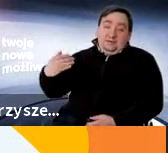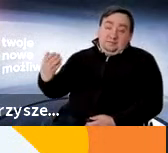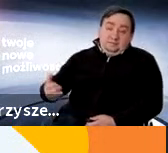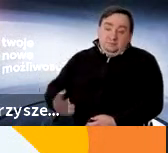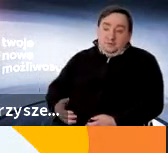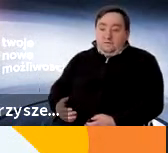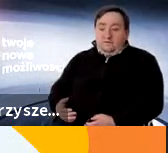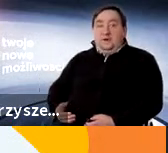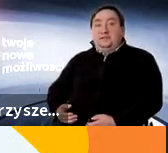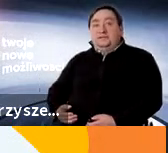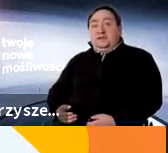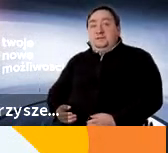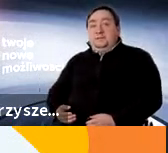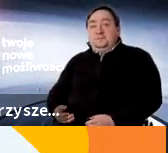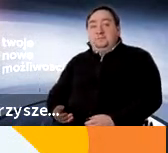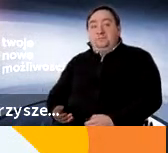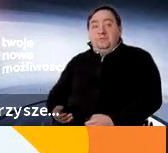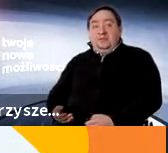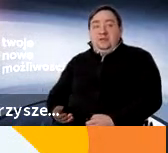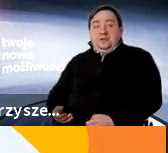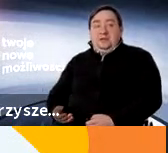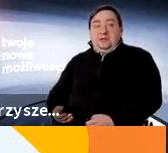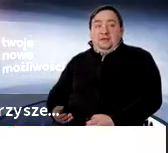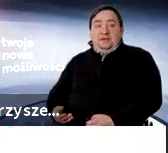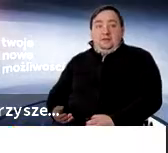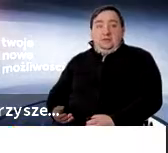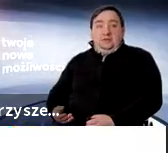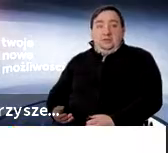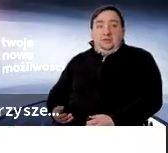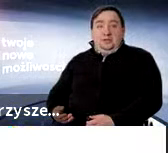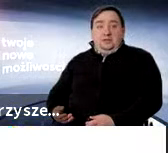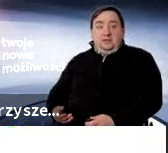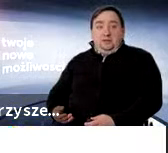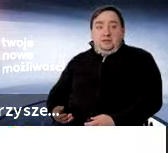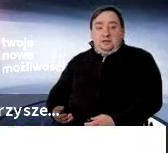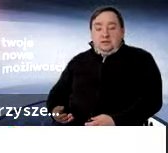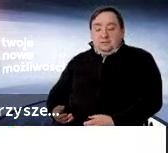Nastaje połowa marca, no i